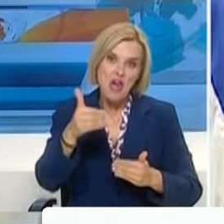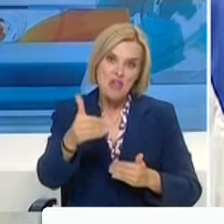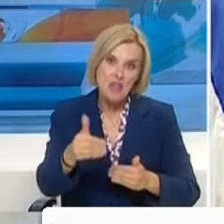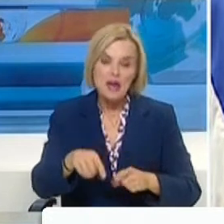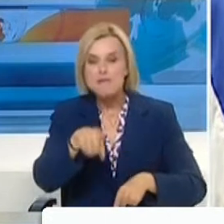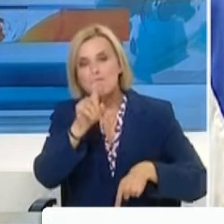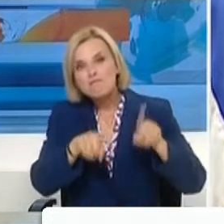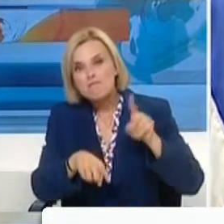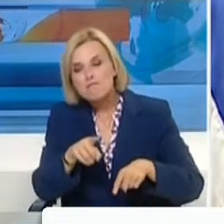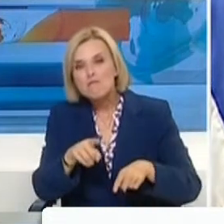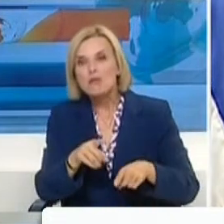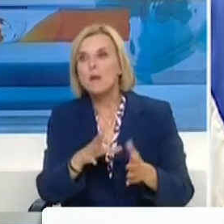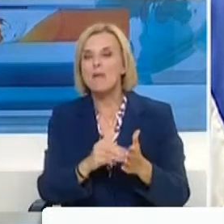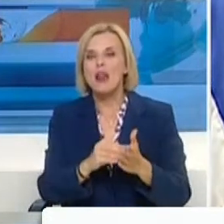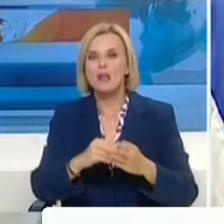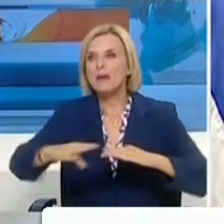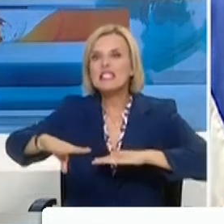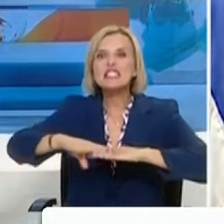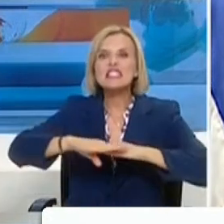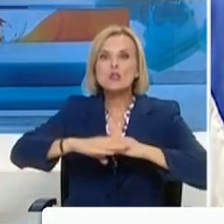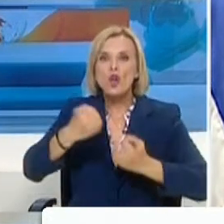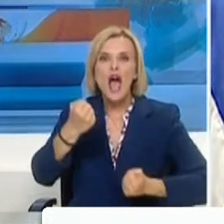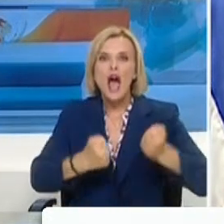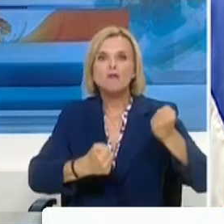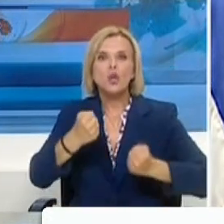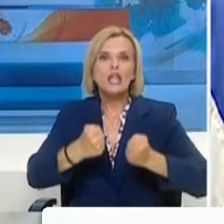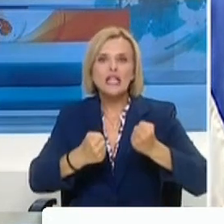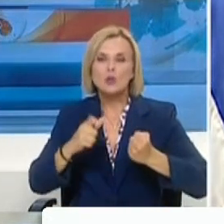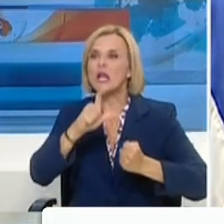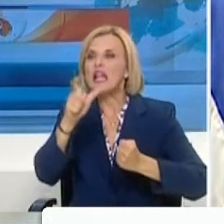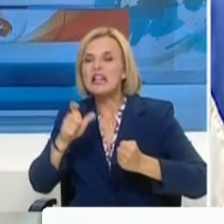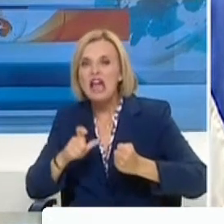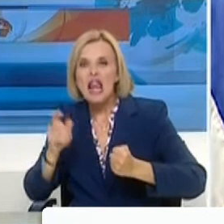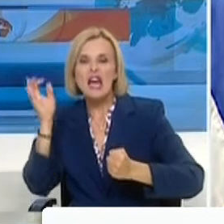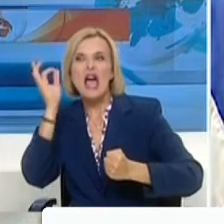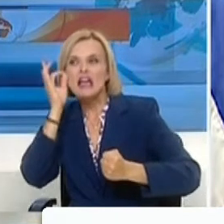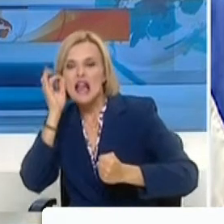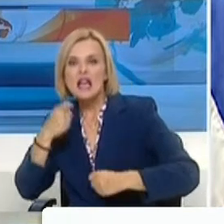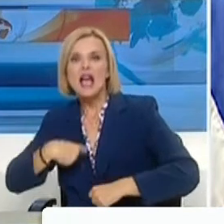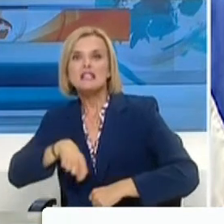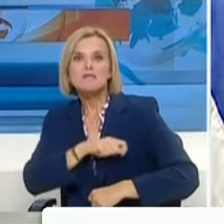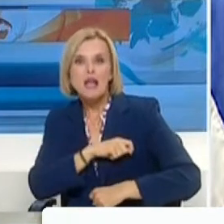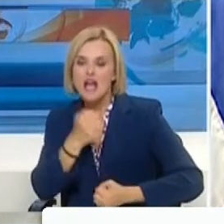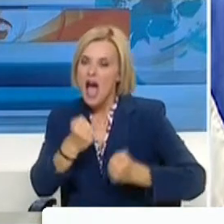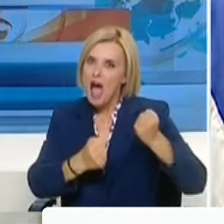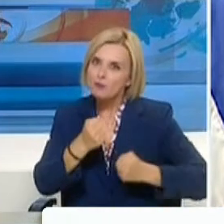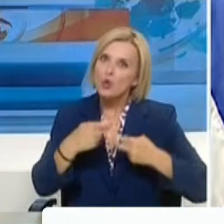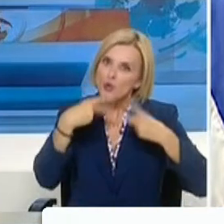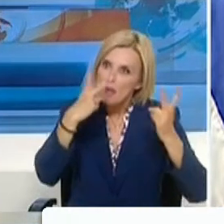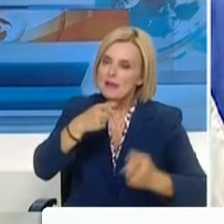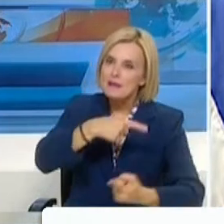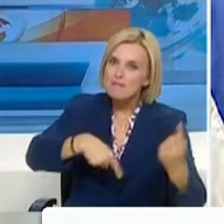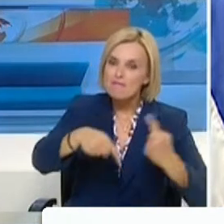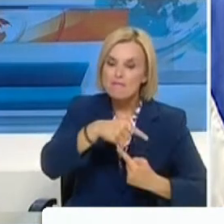χερσαίες διαβάσεις από χώρα σε χώρα, ιδιαίτερα όμορες χώρες. Νομίζω το βασικότερο απ' όλα είναι η τήρηση, αυτό που λέμε, των μέτρων